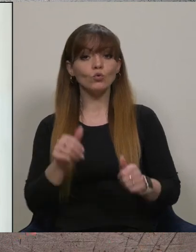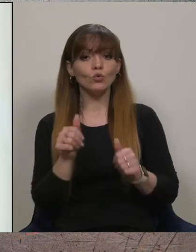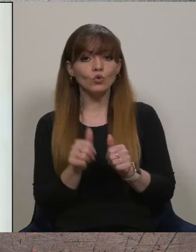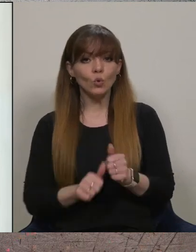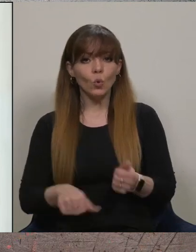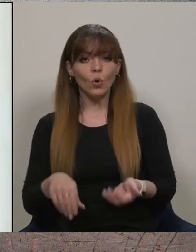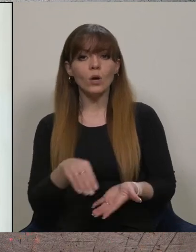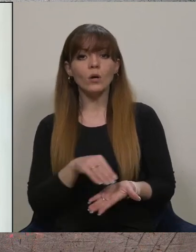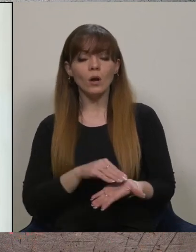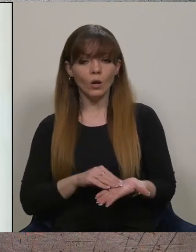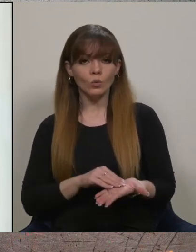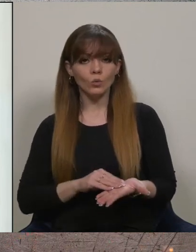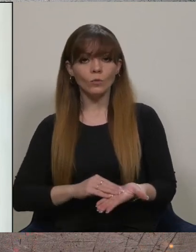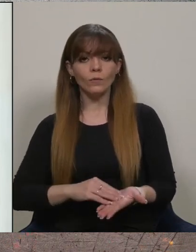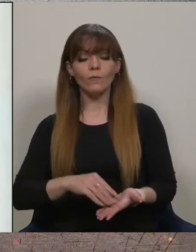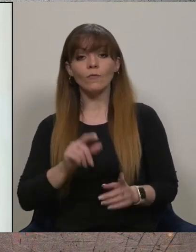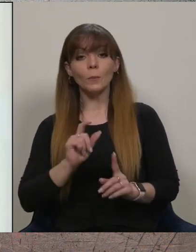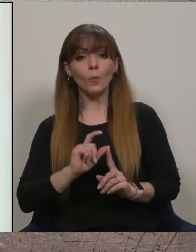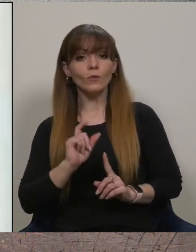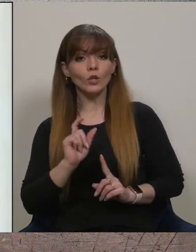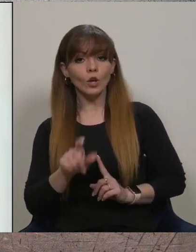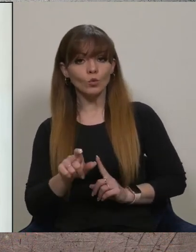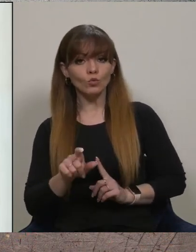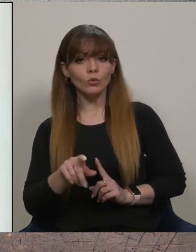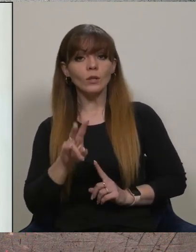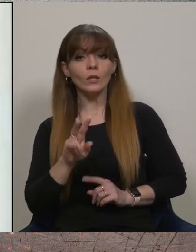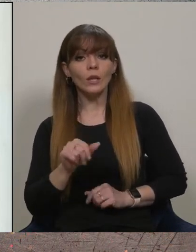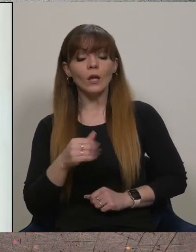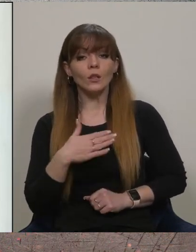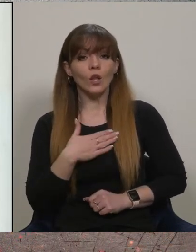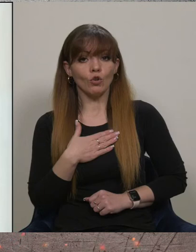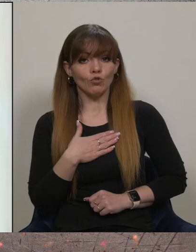Щоразу. Відповідаючи на наше